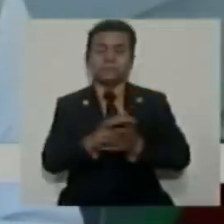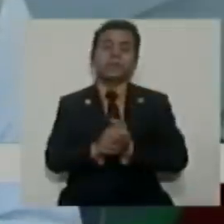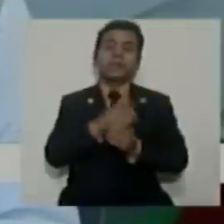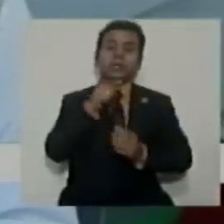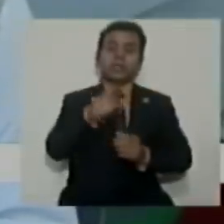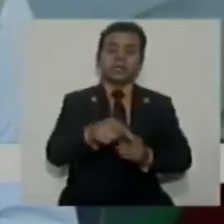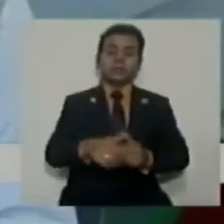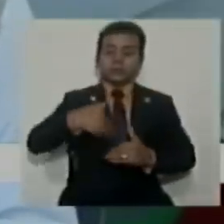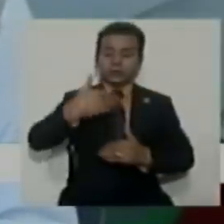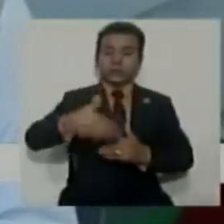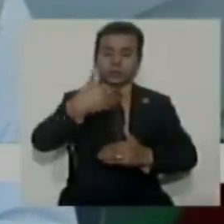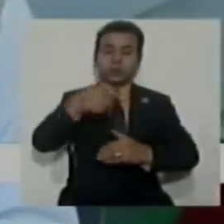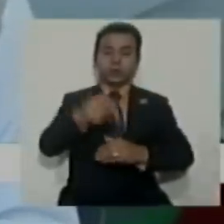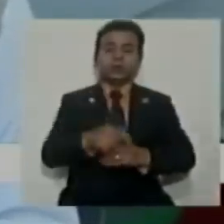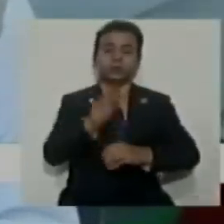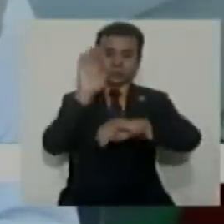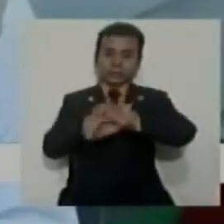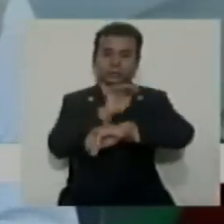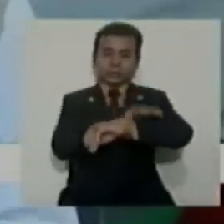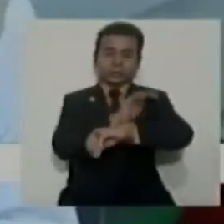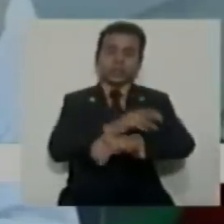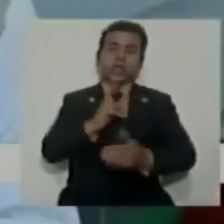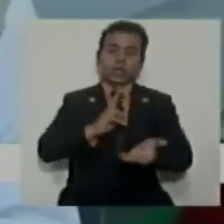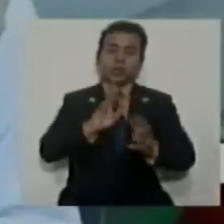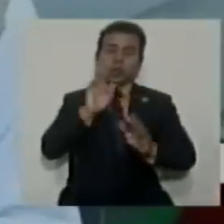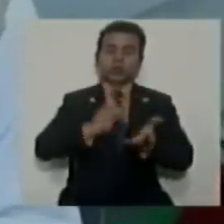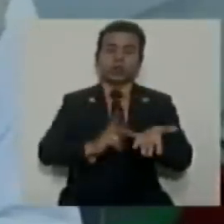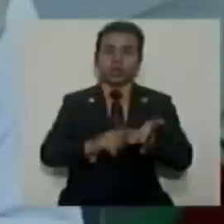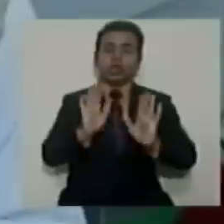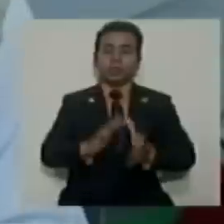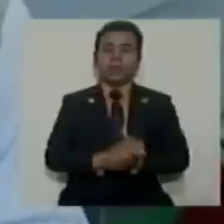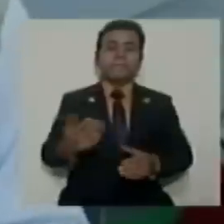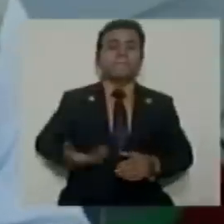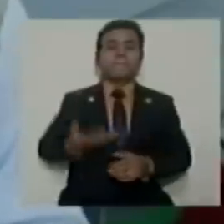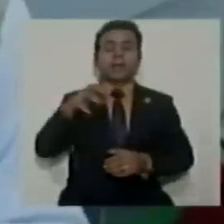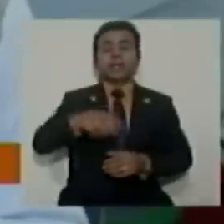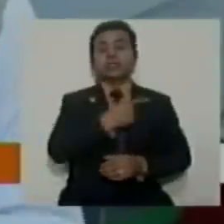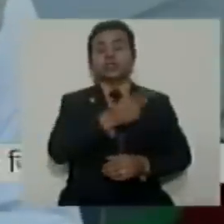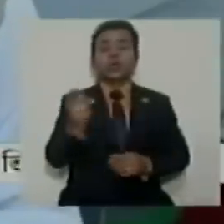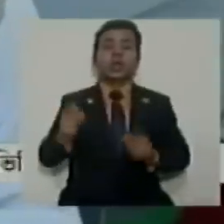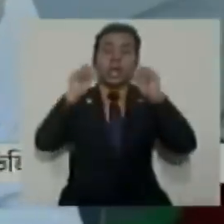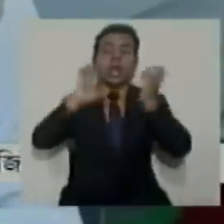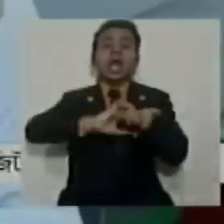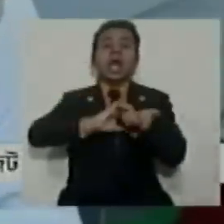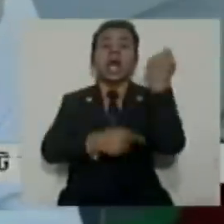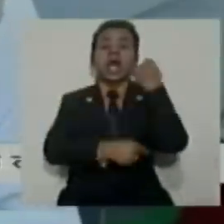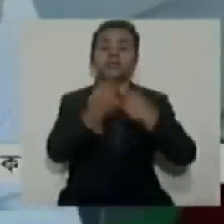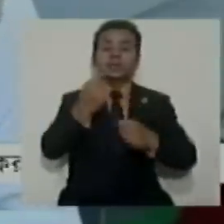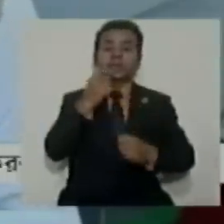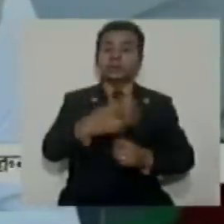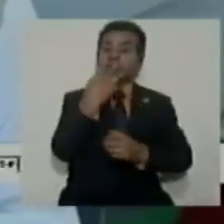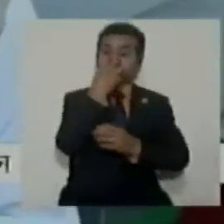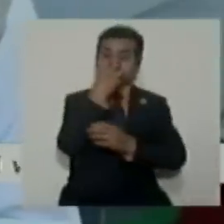প্রতিটি হাসপাতালে অক্সিজেনের ব্যবস্থা রয়েছে যা করোনা ভাইরাসের রোগীর জন্য বেশি